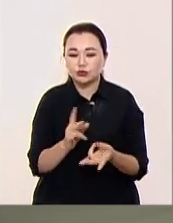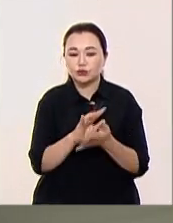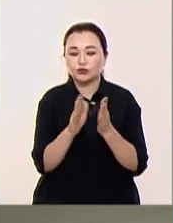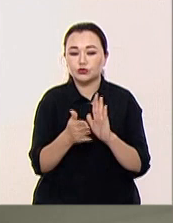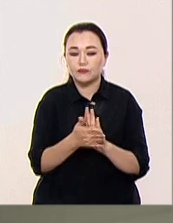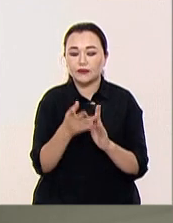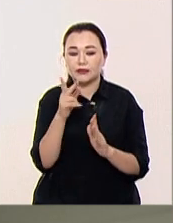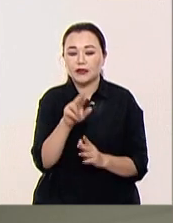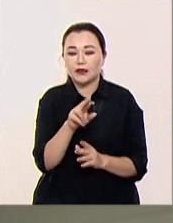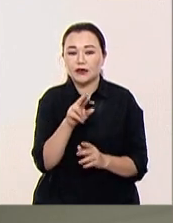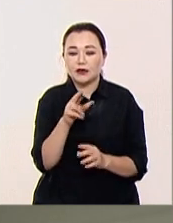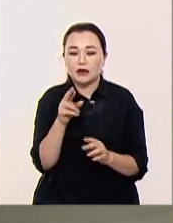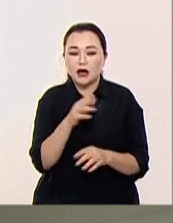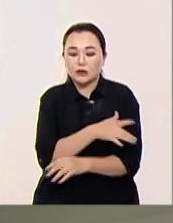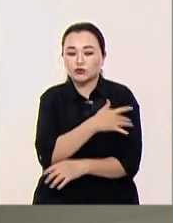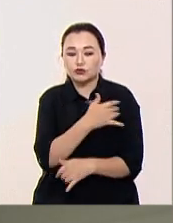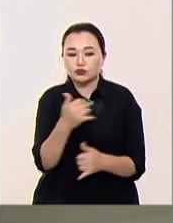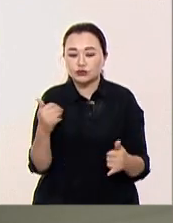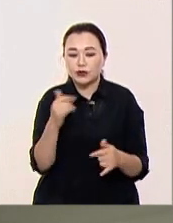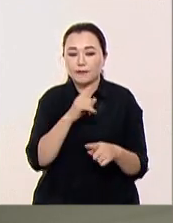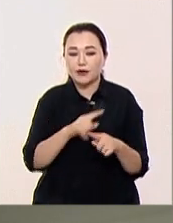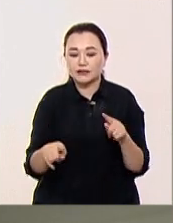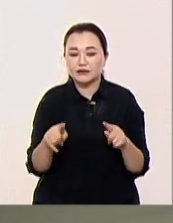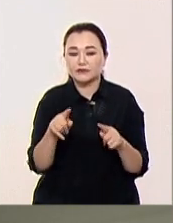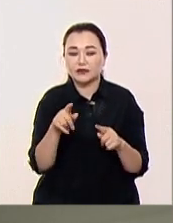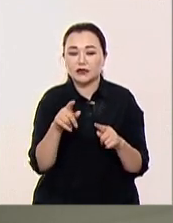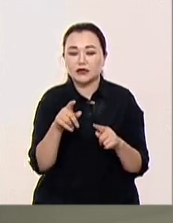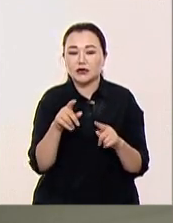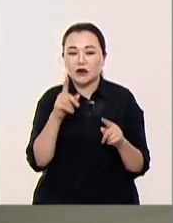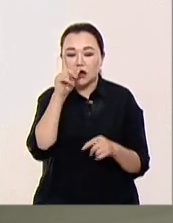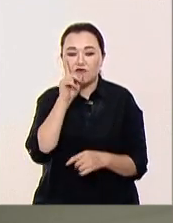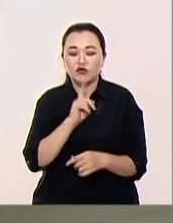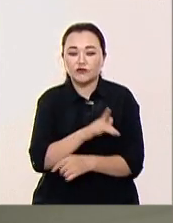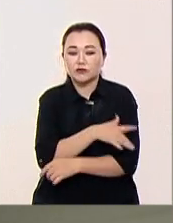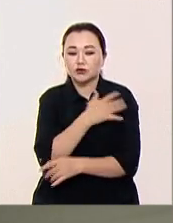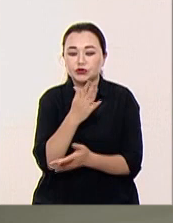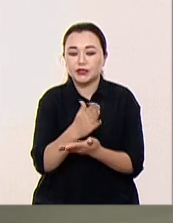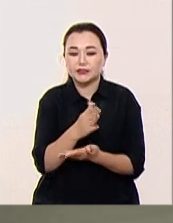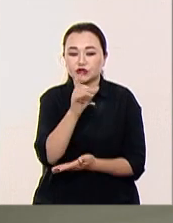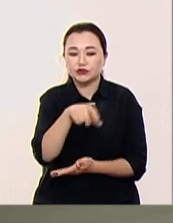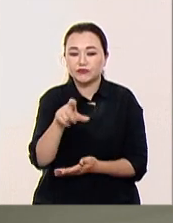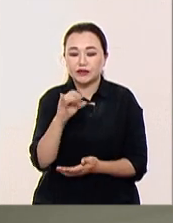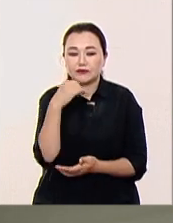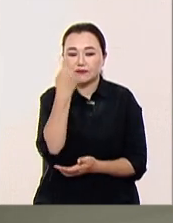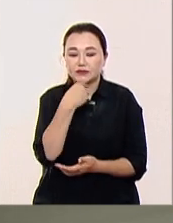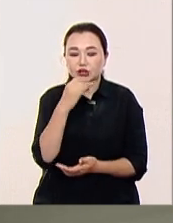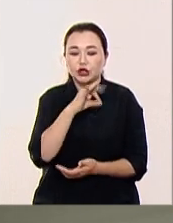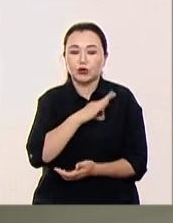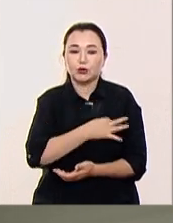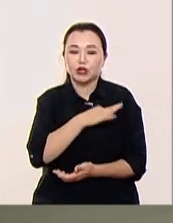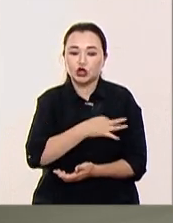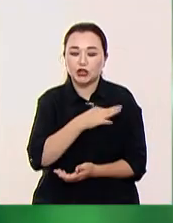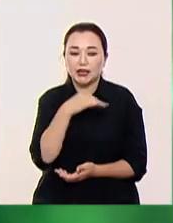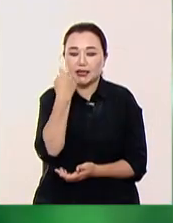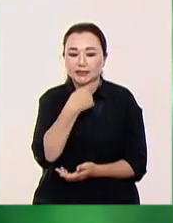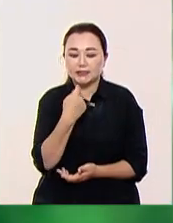для обслуживания оперативного, быстрого, комфортного обслуживания клиентов и физических, и